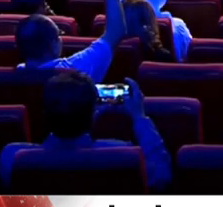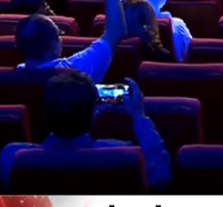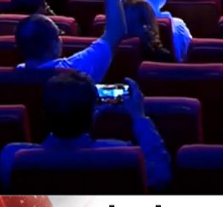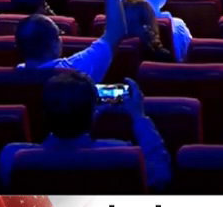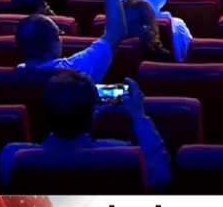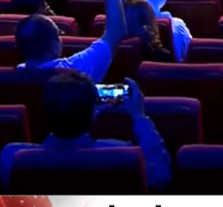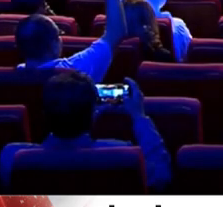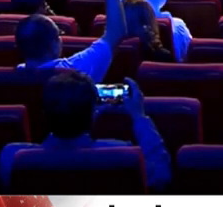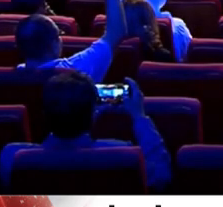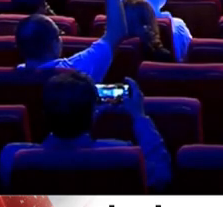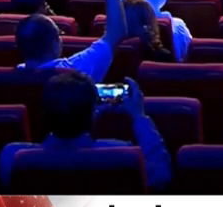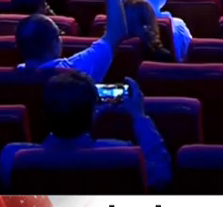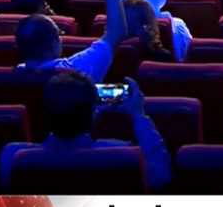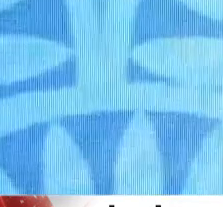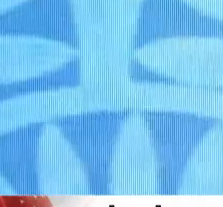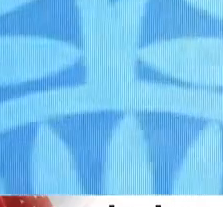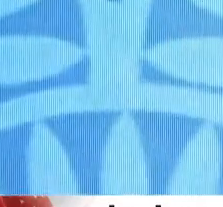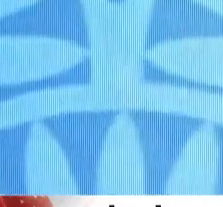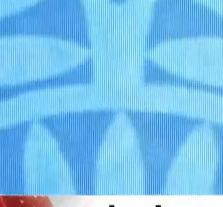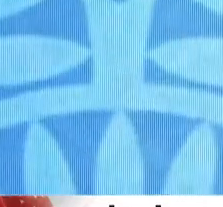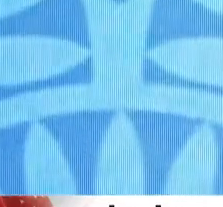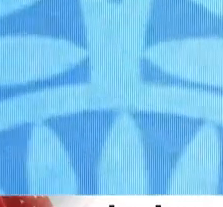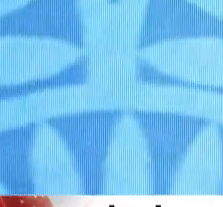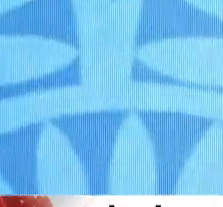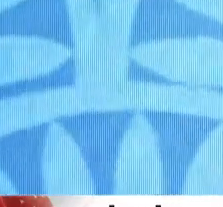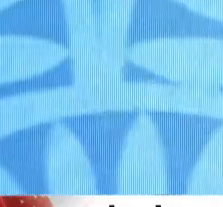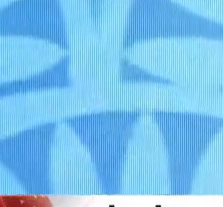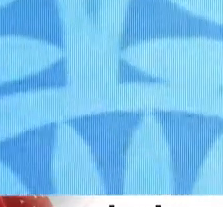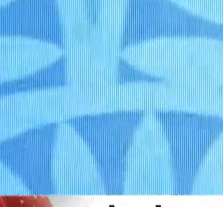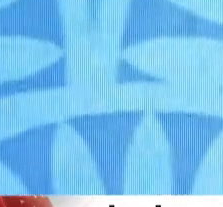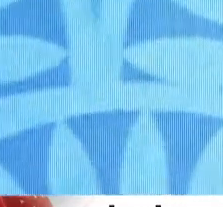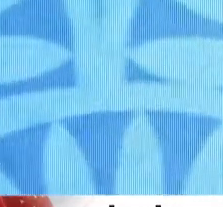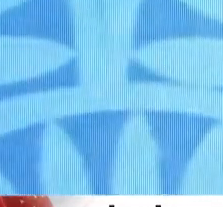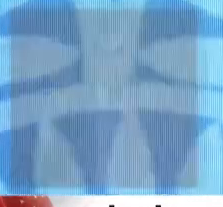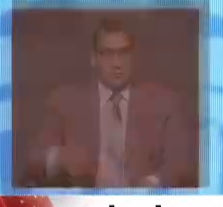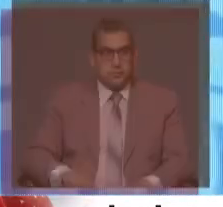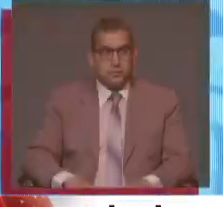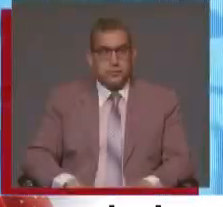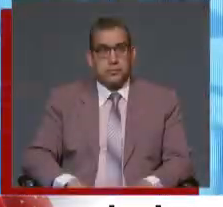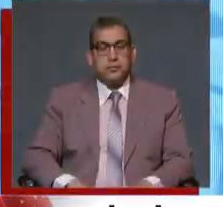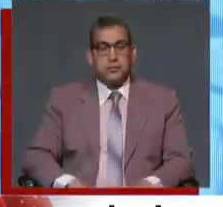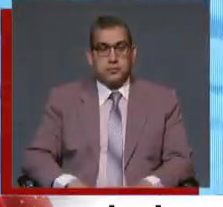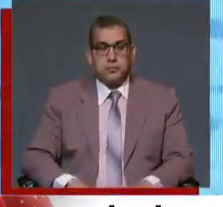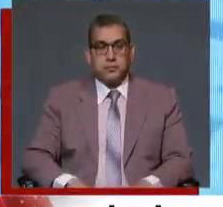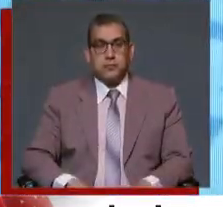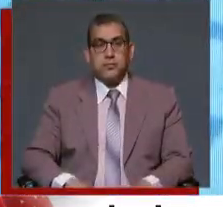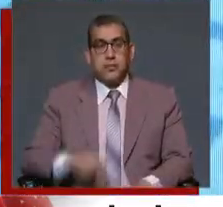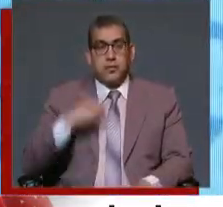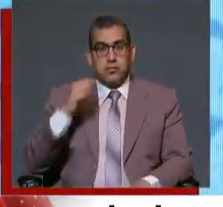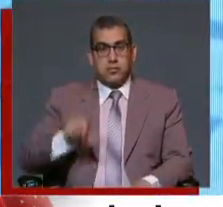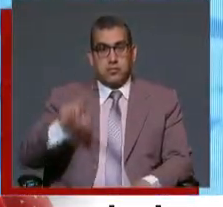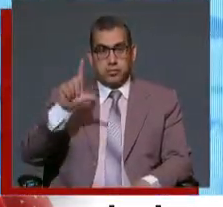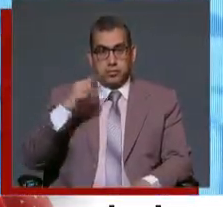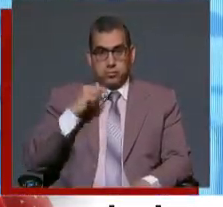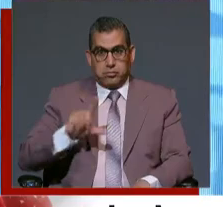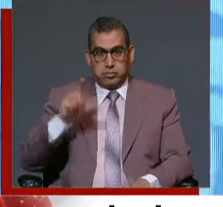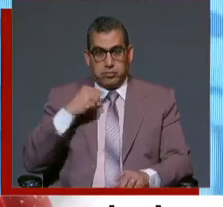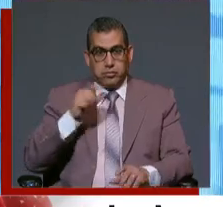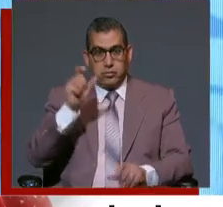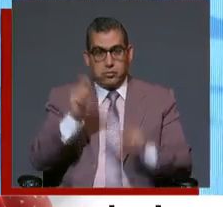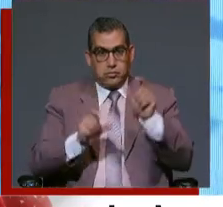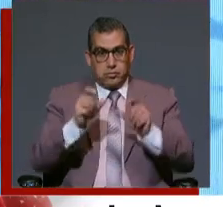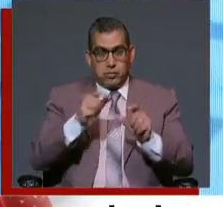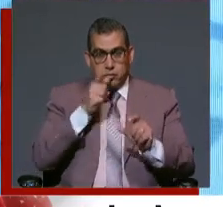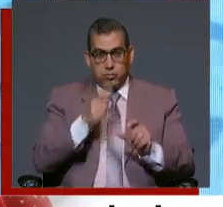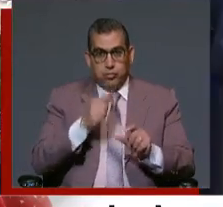فخامة الرئيس عبد الفتاح السيسي رئيس جمهورية مصر العربية، أصحاب الفخامة والمعالي والسمو،